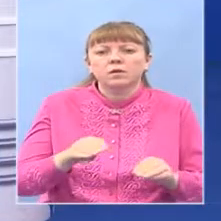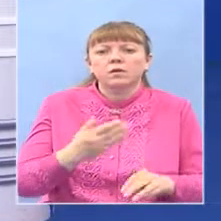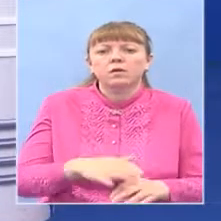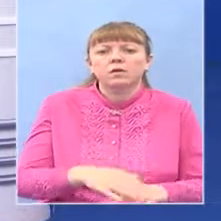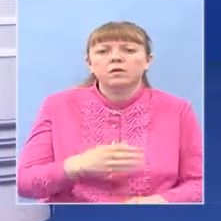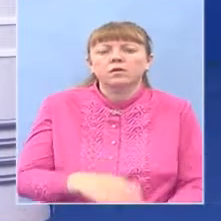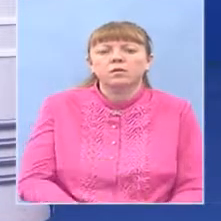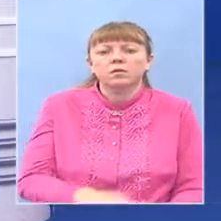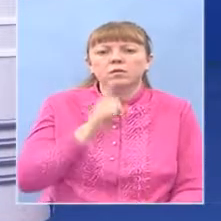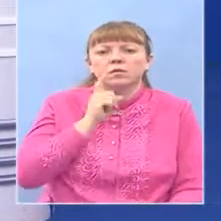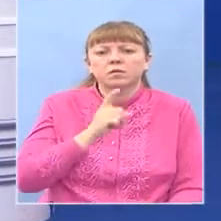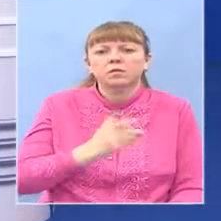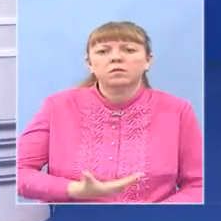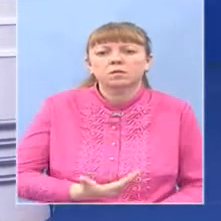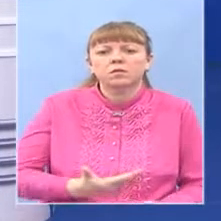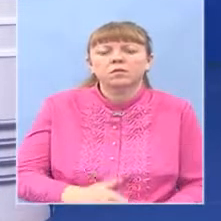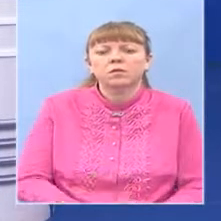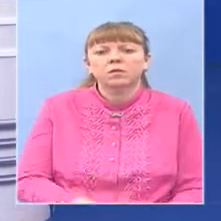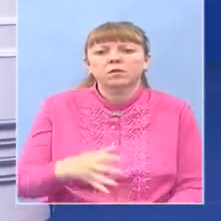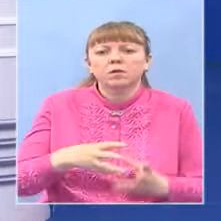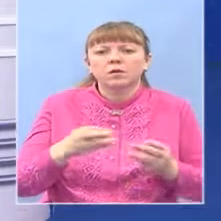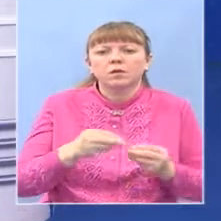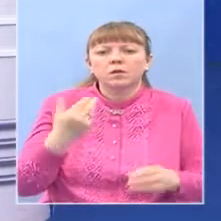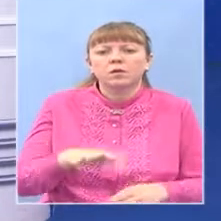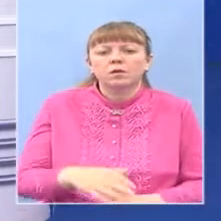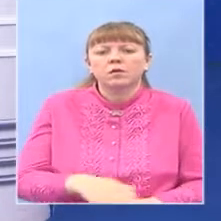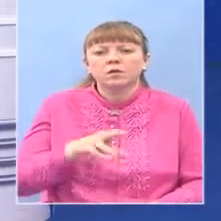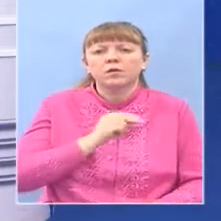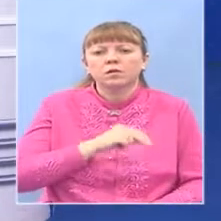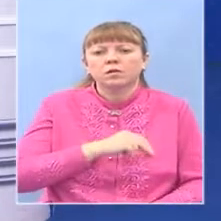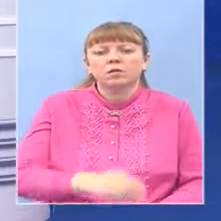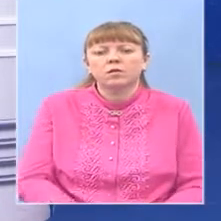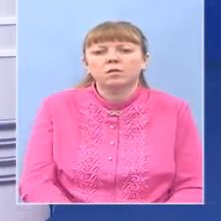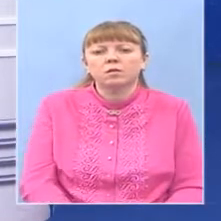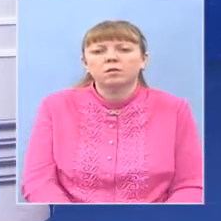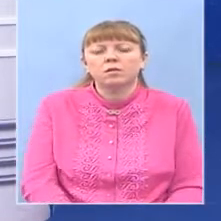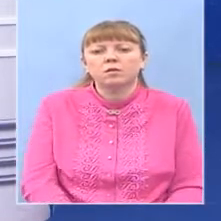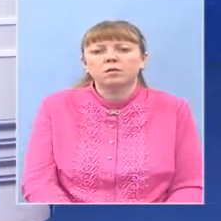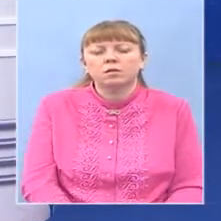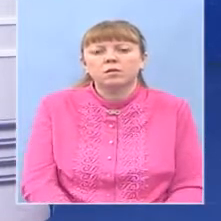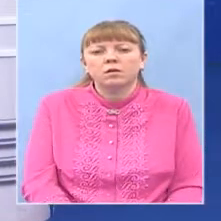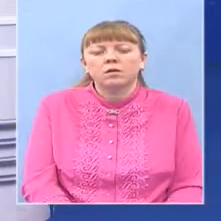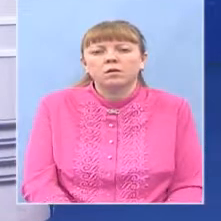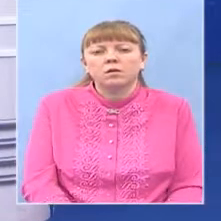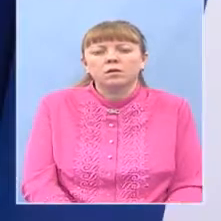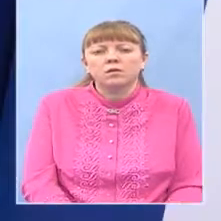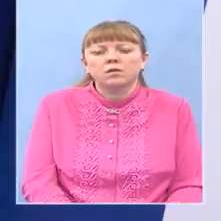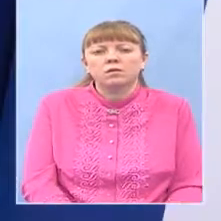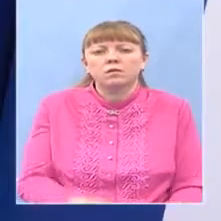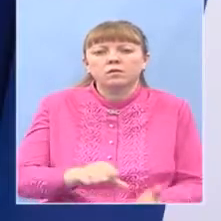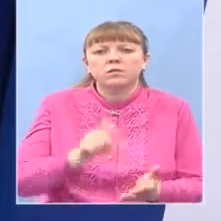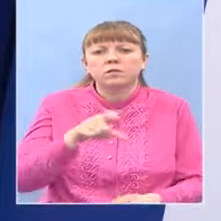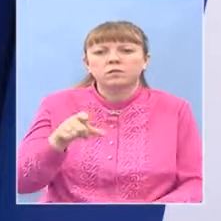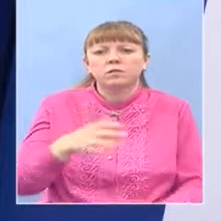чтобы молодежь там жила, там, семьи, все работало, как бы, да. Здесь как раз-таки участие самого населения,